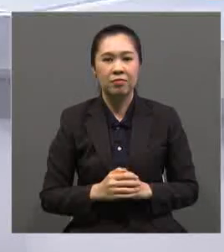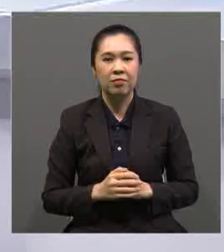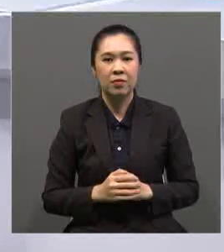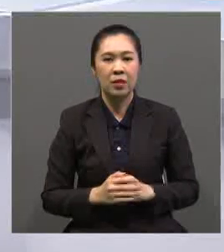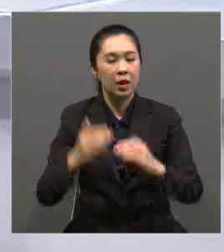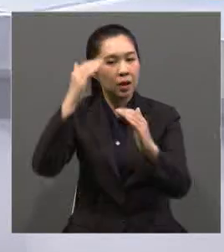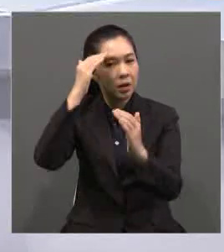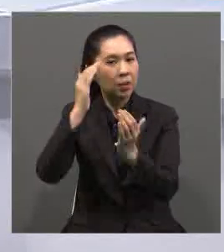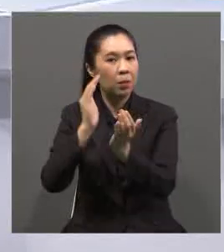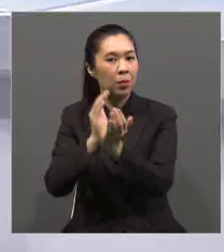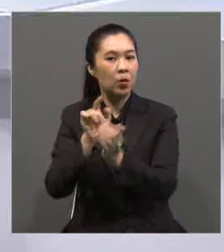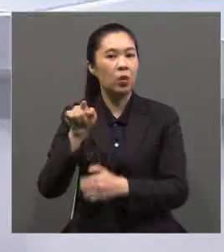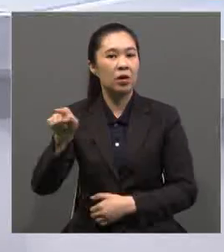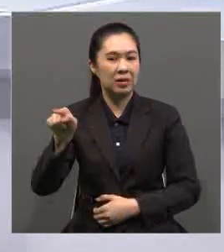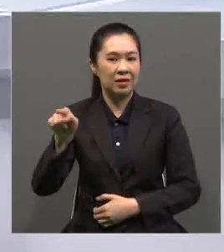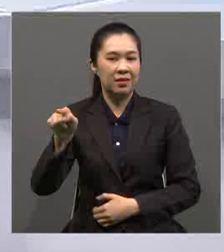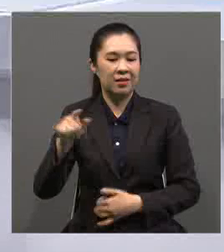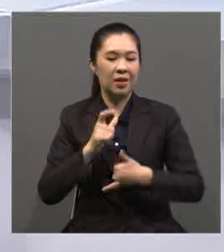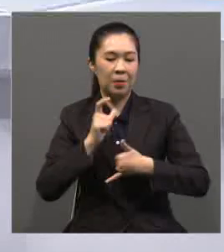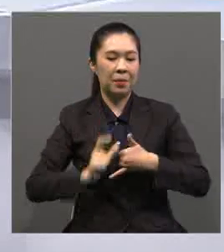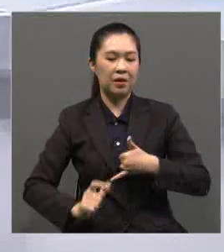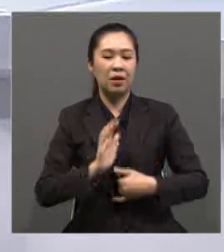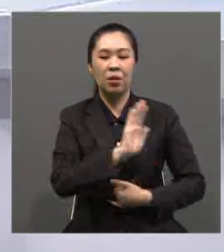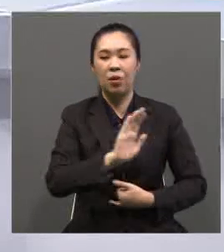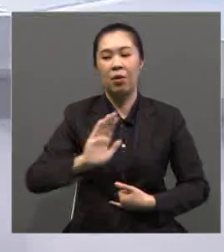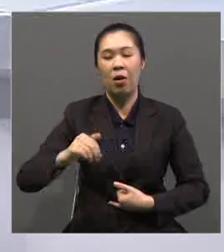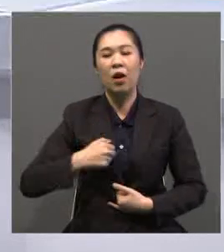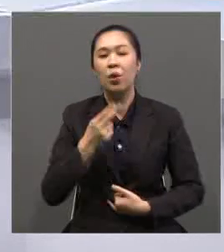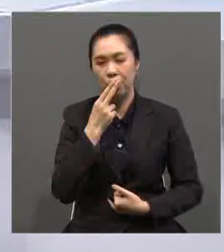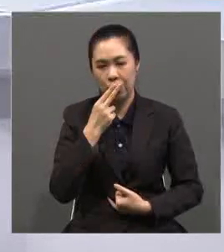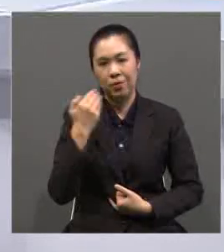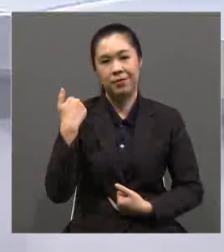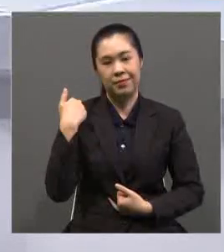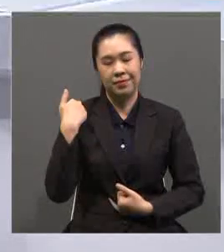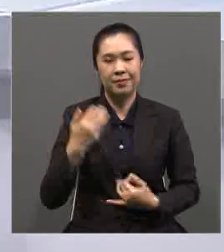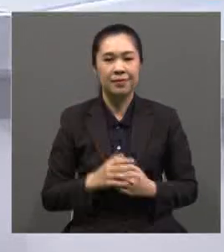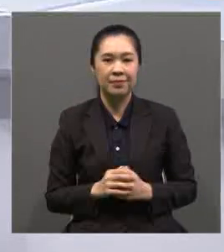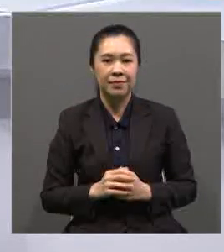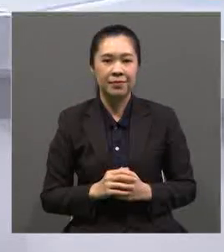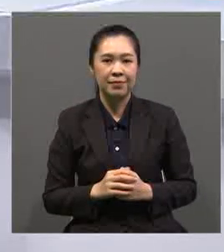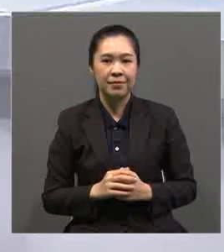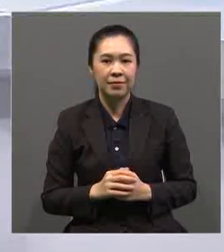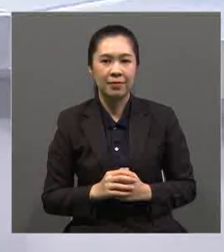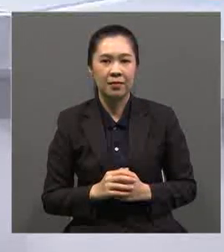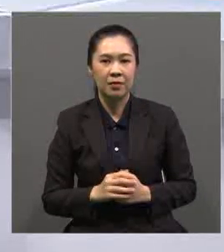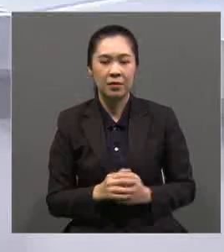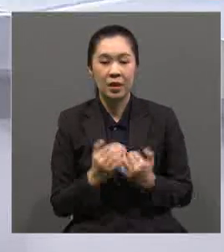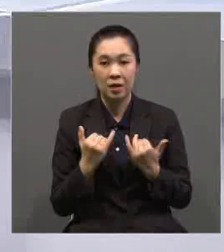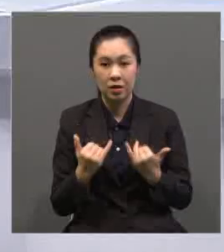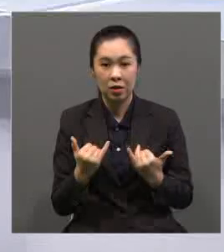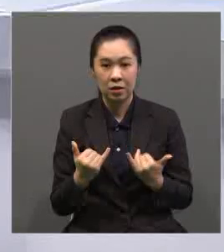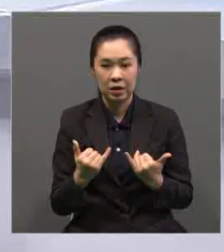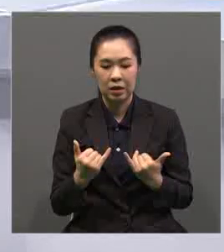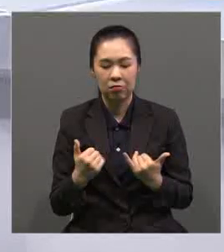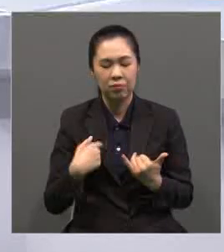าตำรวจเองก็ยังสูบ ค่ะ ท่านชัยวุฒิพูดแบบนี้นะครับแล้วก็ควรจะทำณขณะนี้คือ